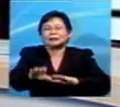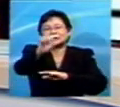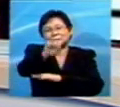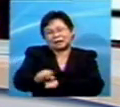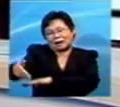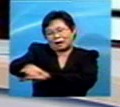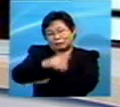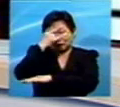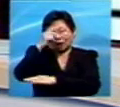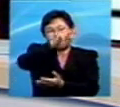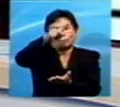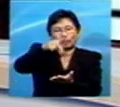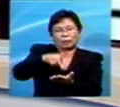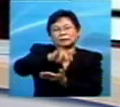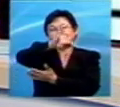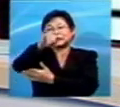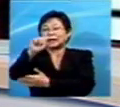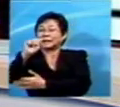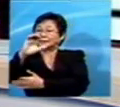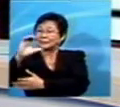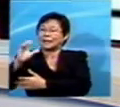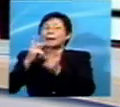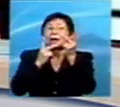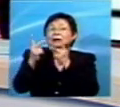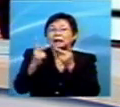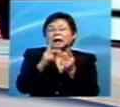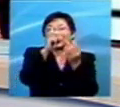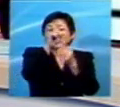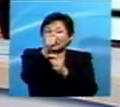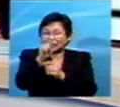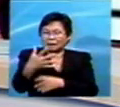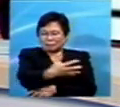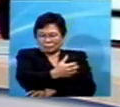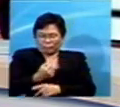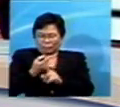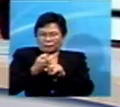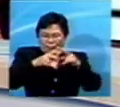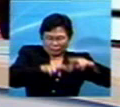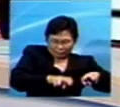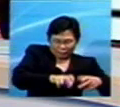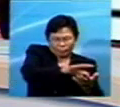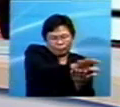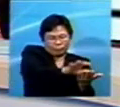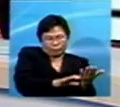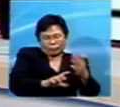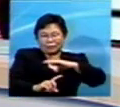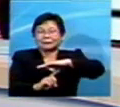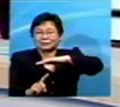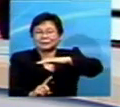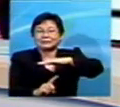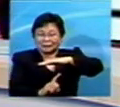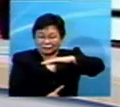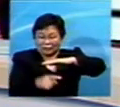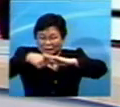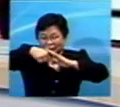Hindi pusat penyelarasan agensi bersama JC berkata data yang diperoleh daripada kajian pemetaan dasar laut